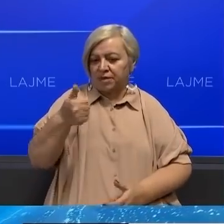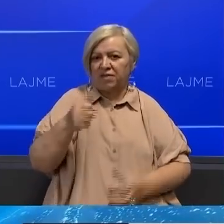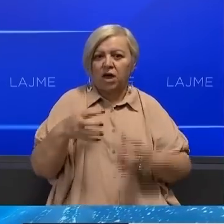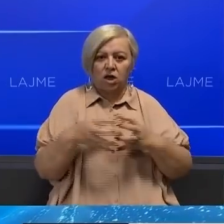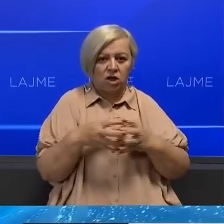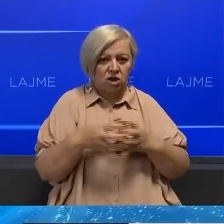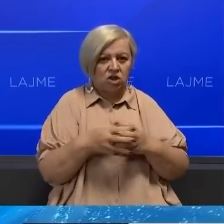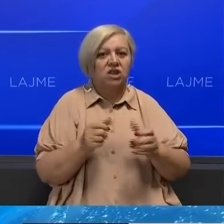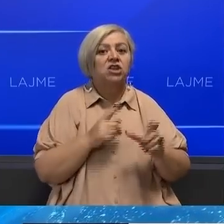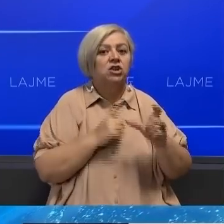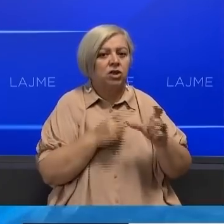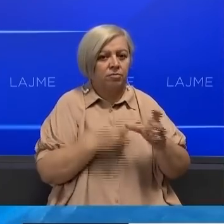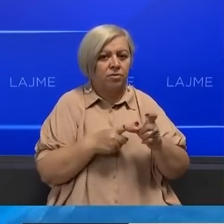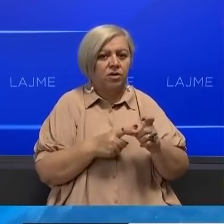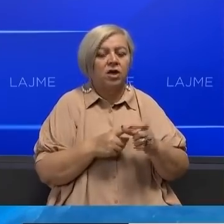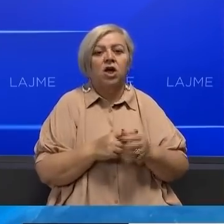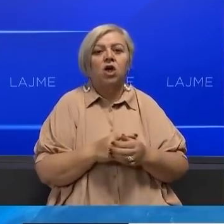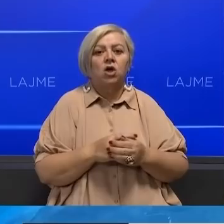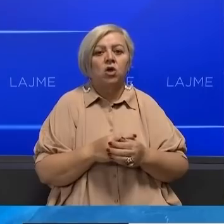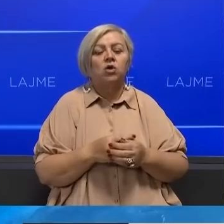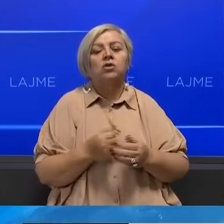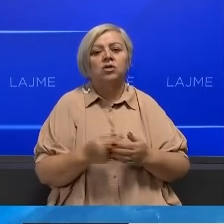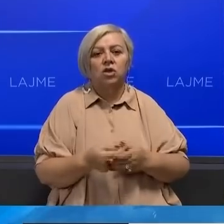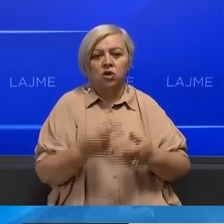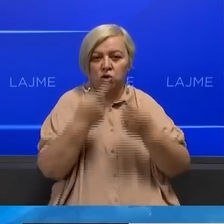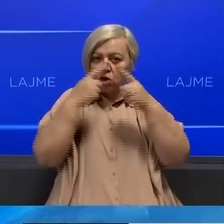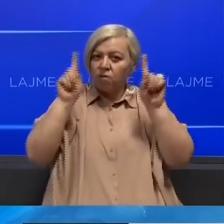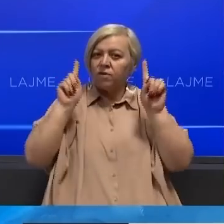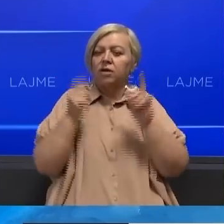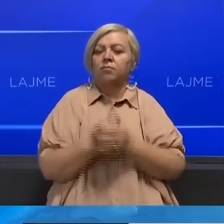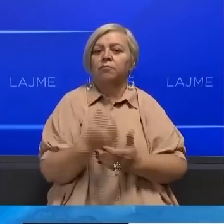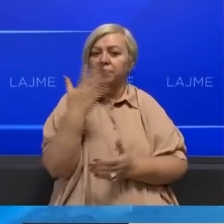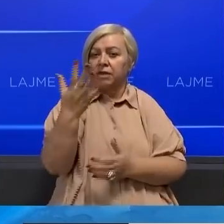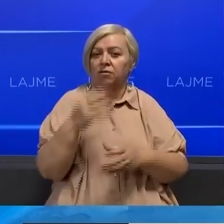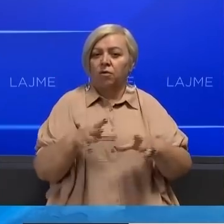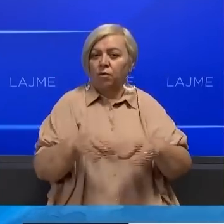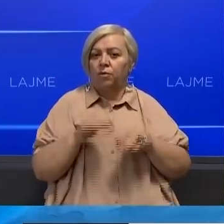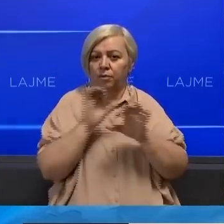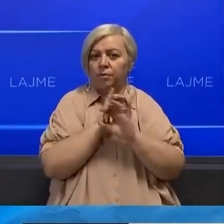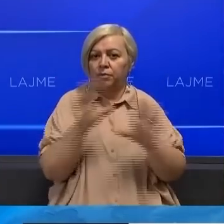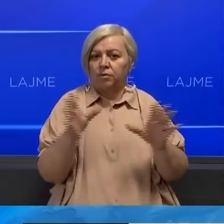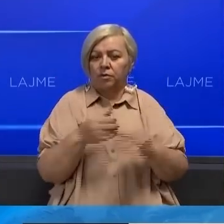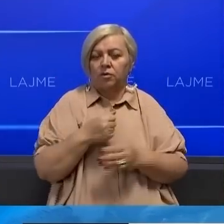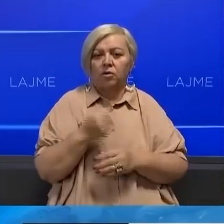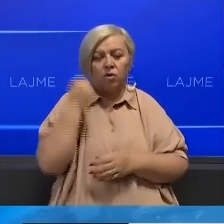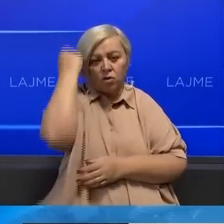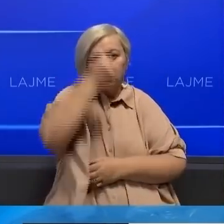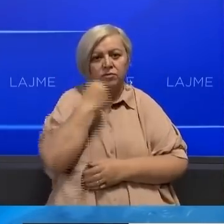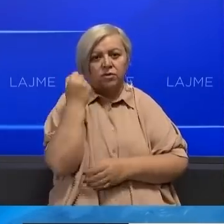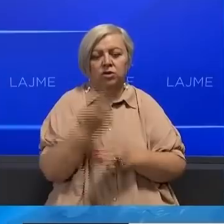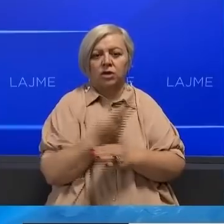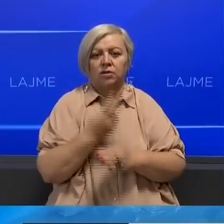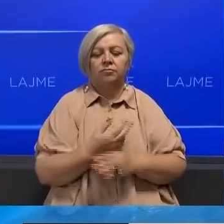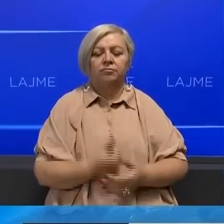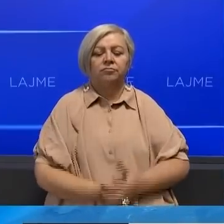Greqia, Qipro, Slovakia dhe Rumania janë 5 shtetet e BE-s që nuk e ka njohur ende Kosovën shtet.